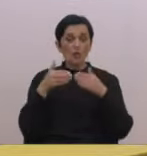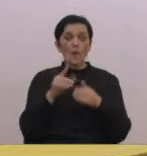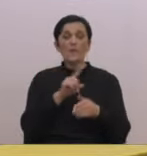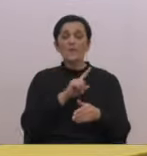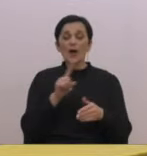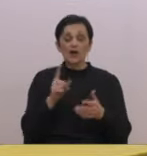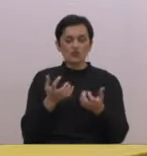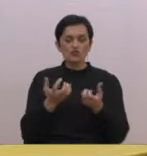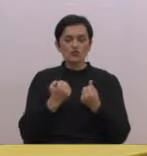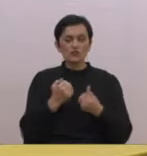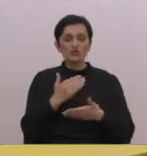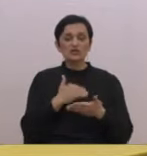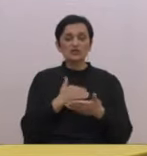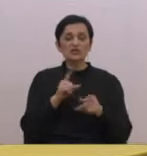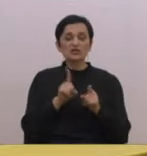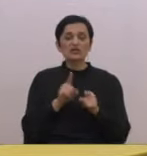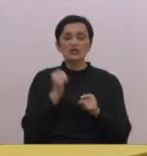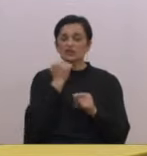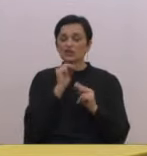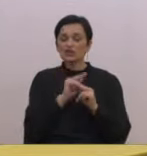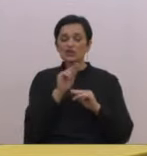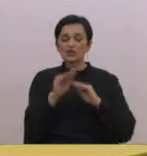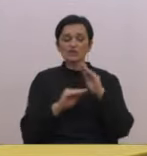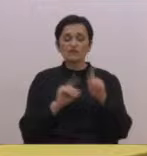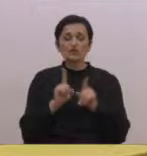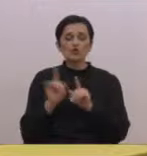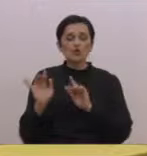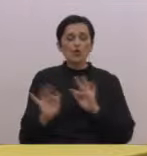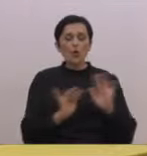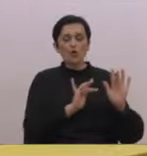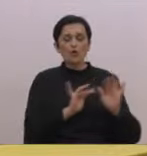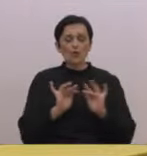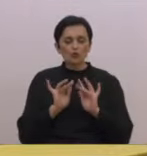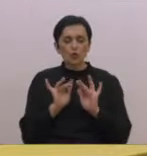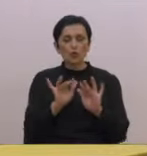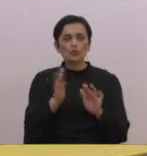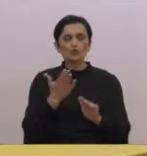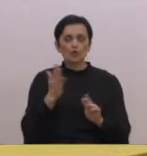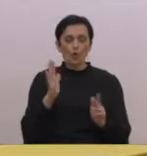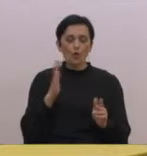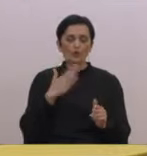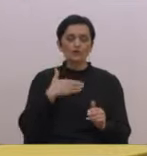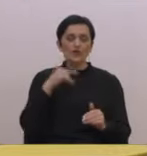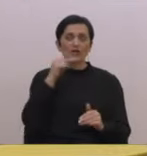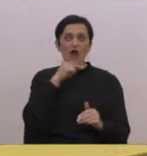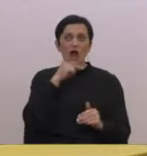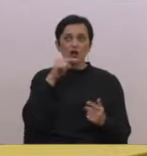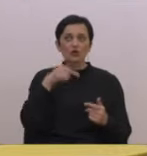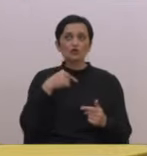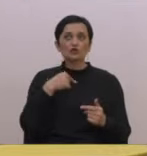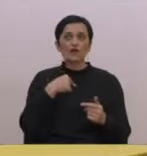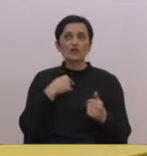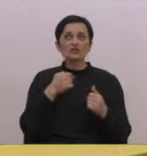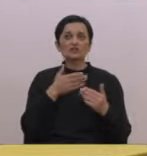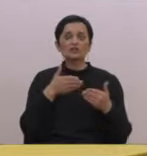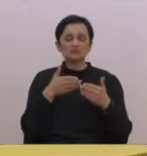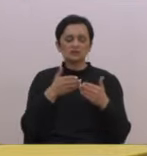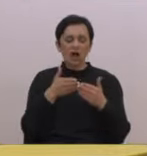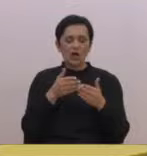ისეთი ინფრასტრუქტურა და ისეთი ქმედითი ოპერაციები, რომელიც არგებს ჩვენს ეკონომიკას და ჩვენს სატრანსპორტო სისტემას და არა